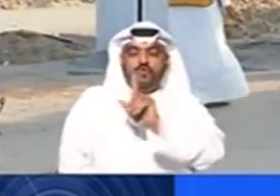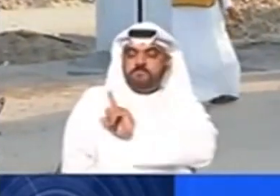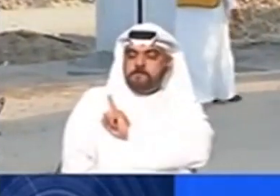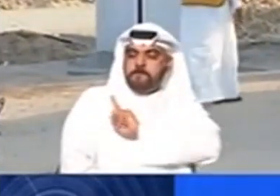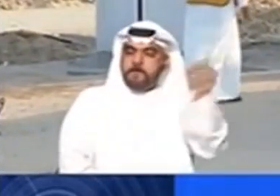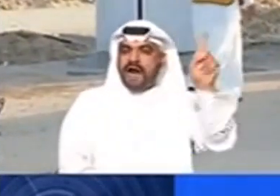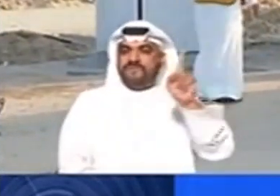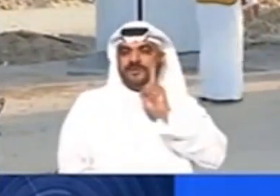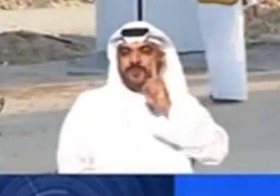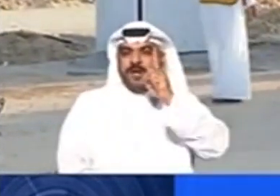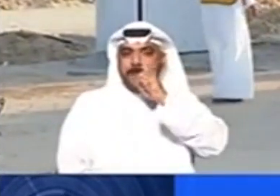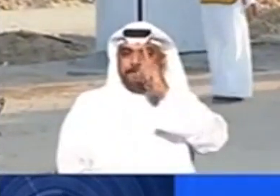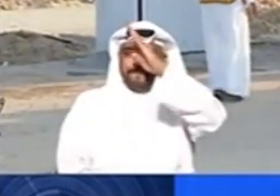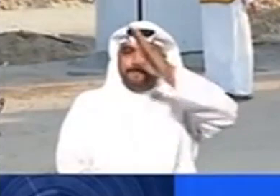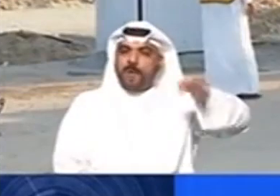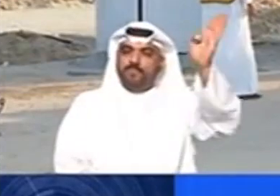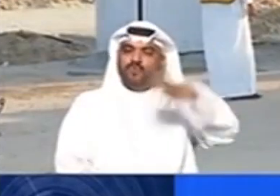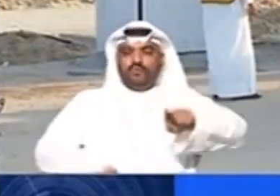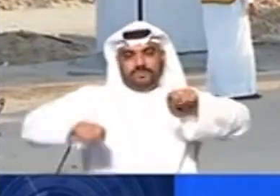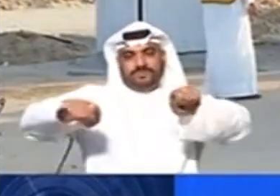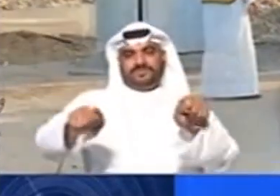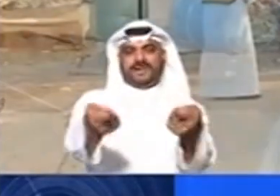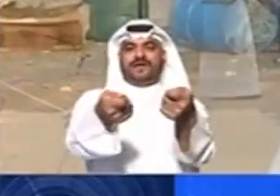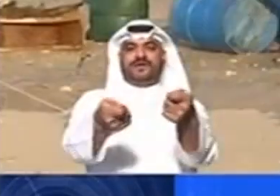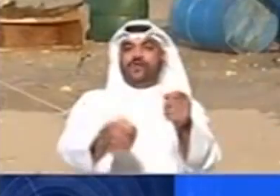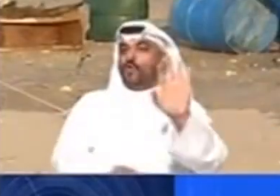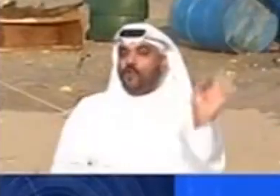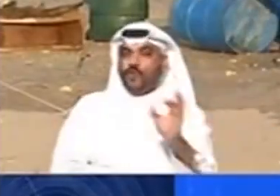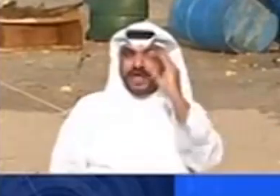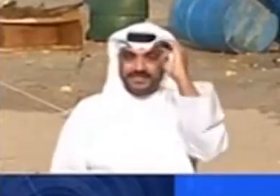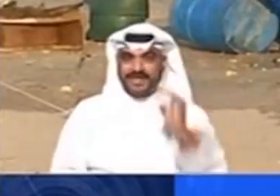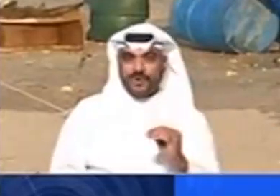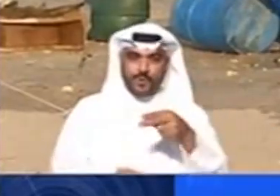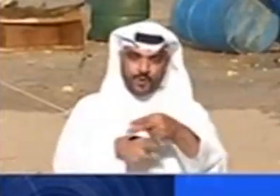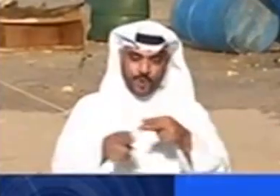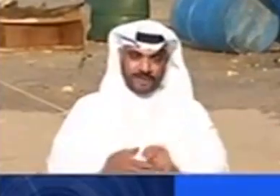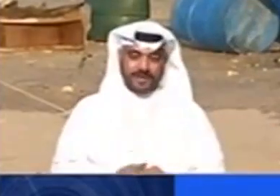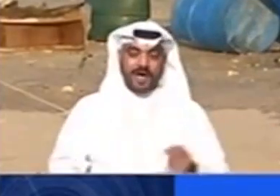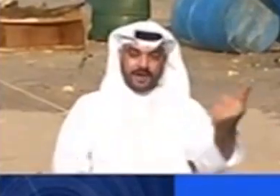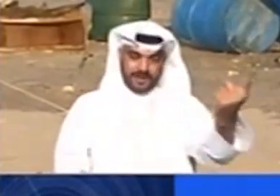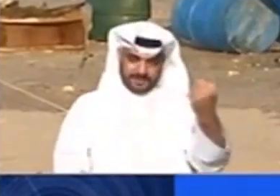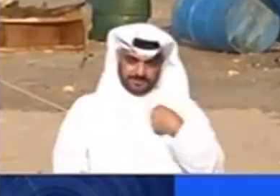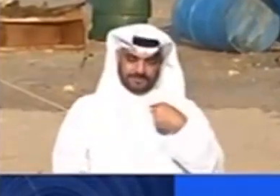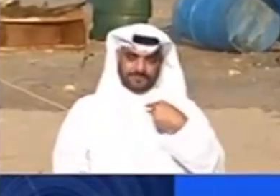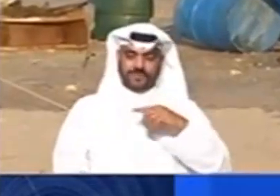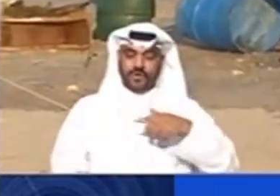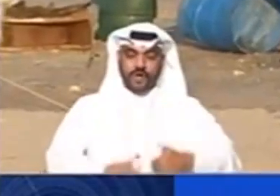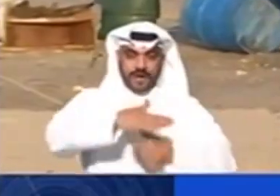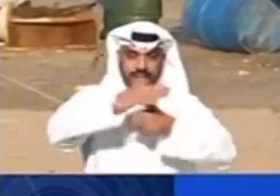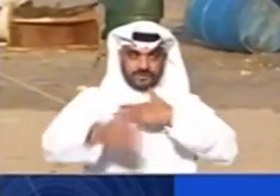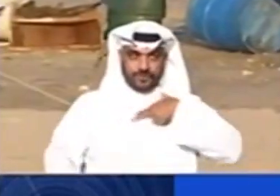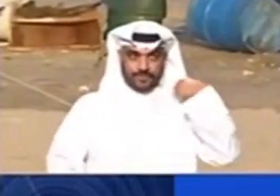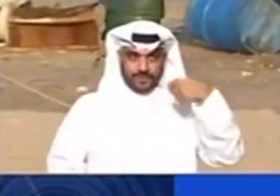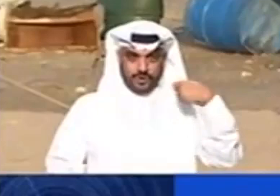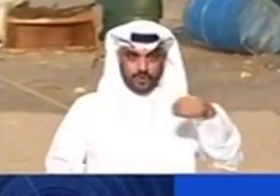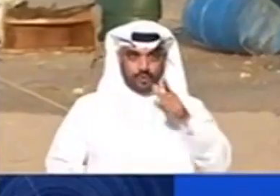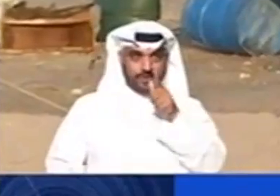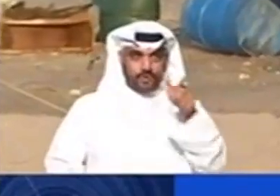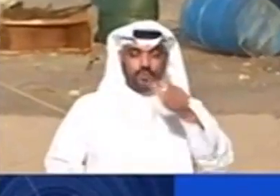المتواجدة المخالفة في جنوب البلاد. بناء على تعليمات وتوصيات مجلس الوزراء في